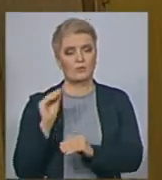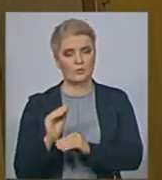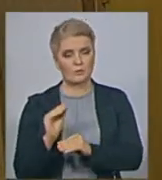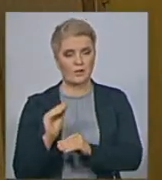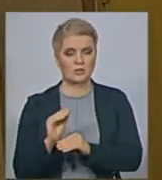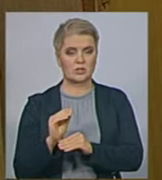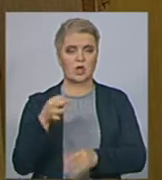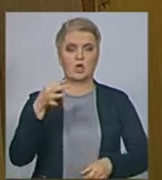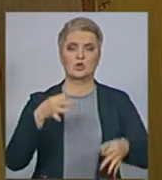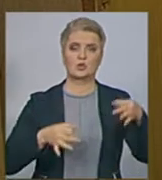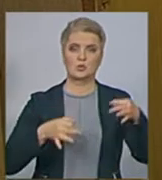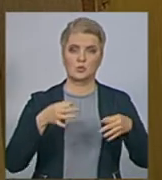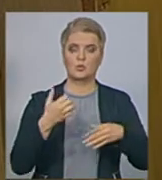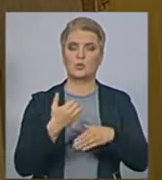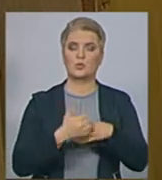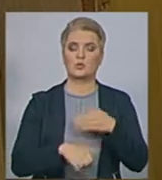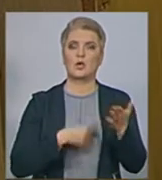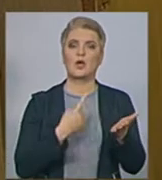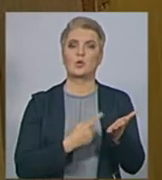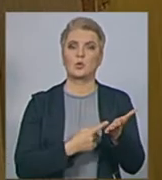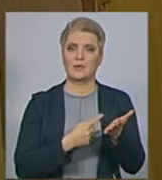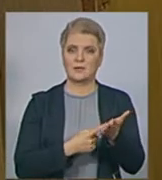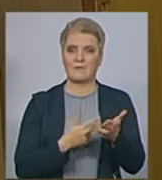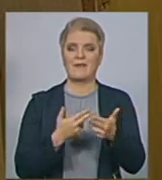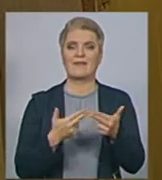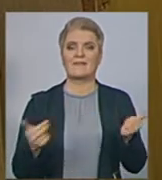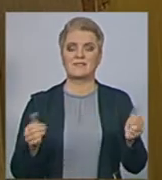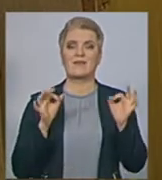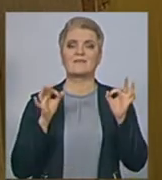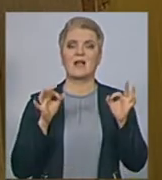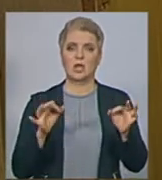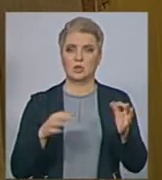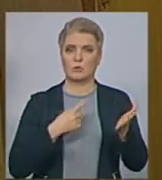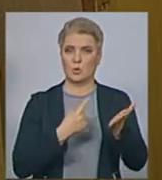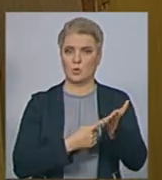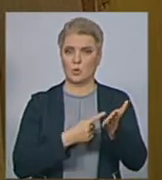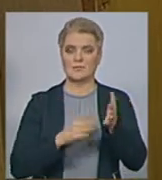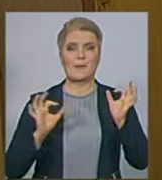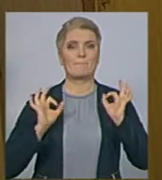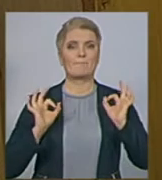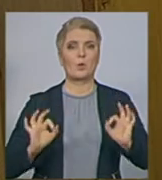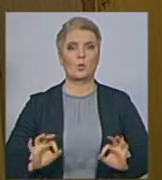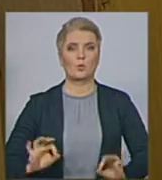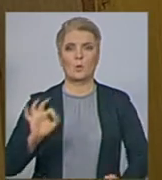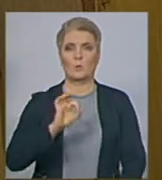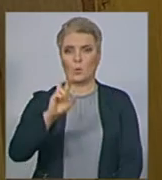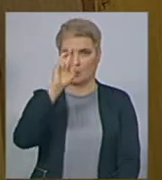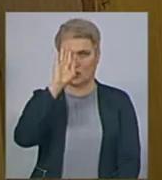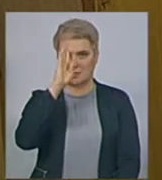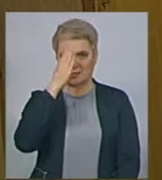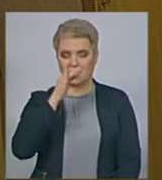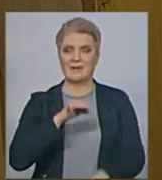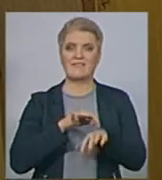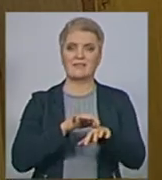Нагадаю, що суд вже доказав, визнав належними докази прокуратури про Віктора Януковича, держзраду та